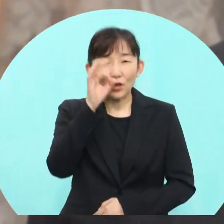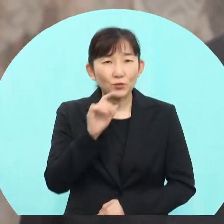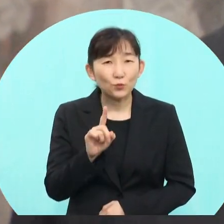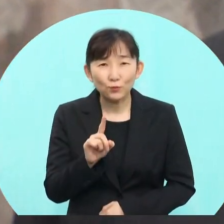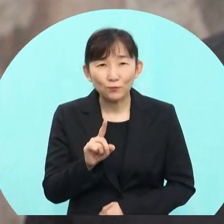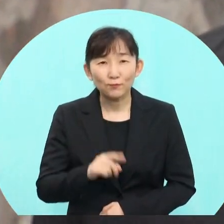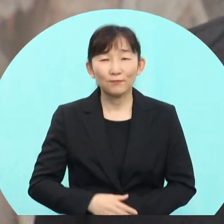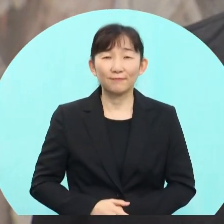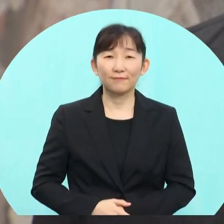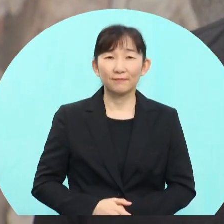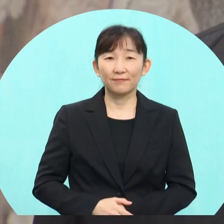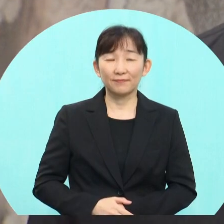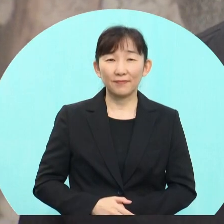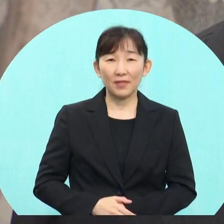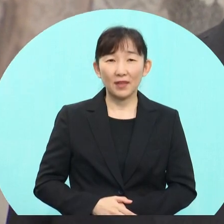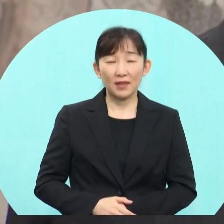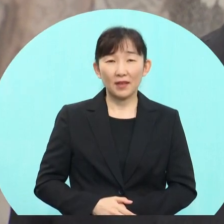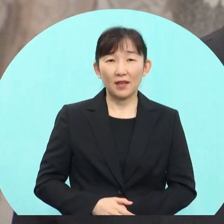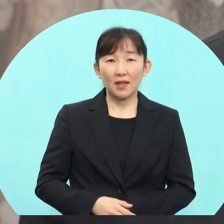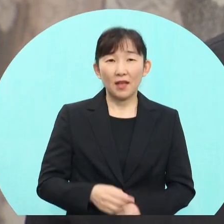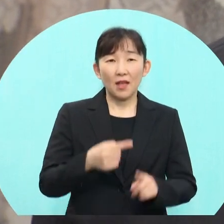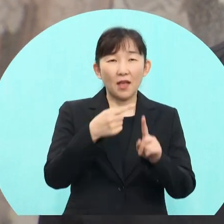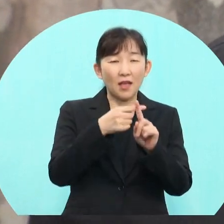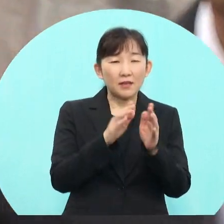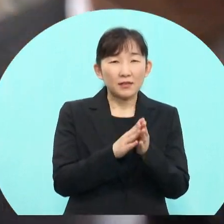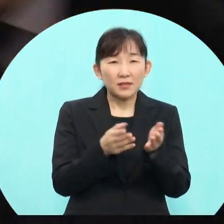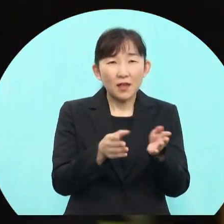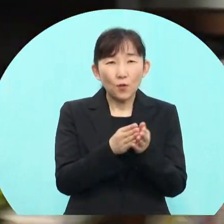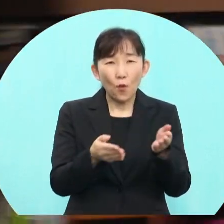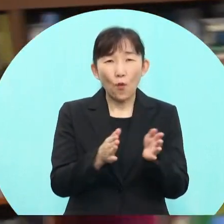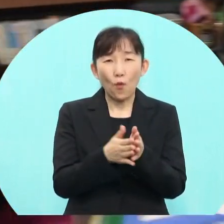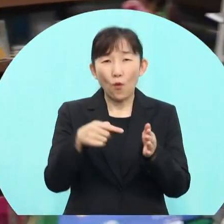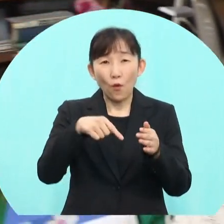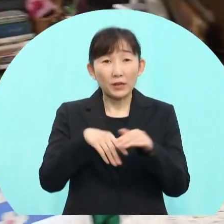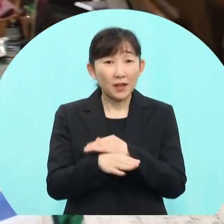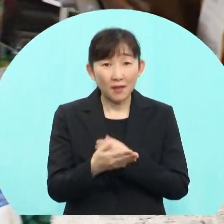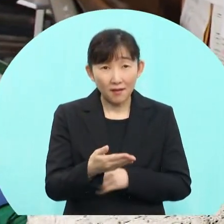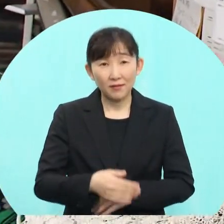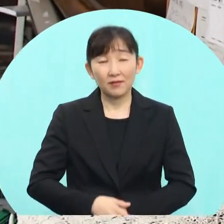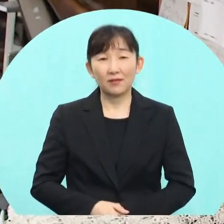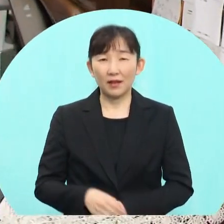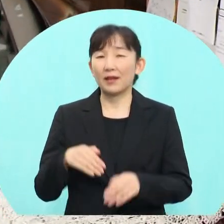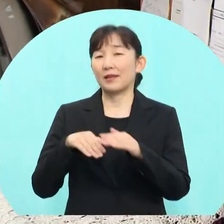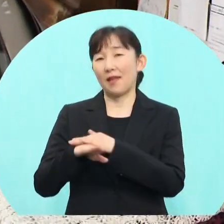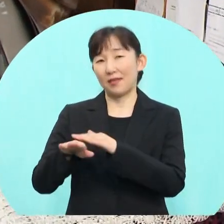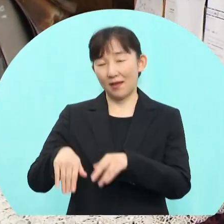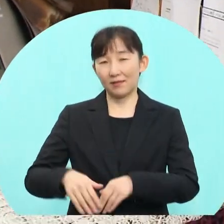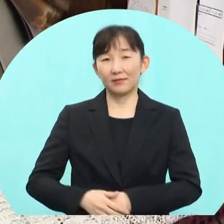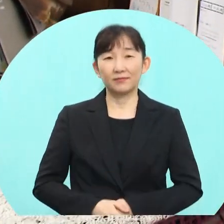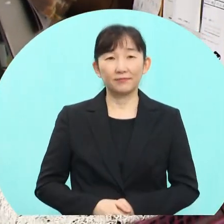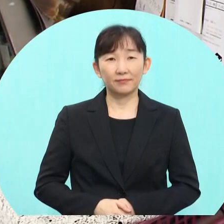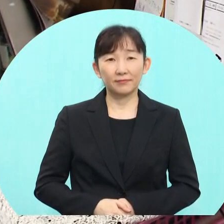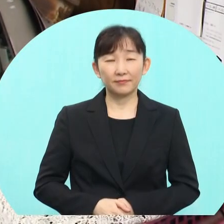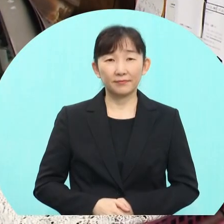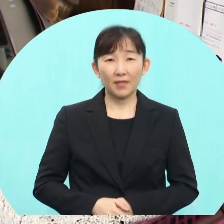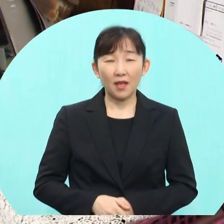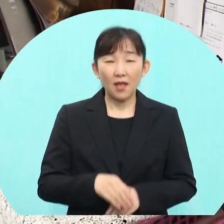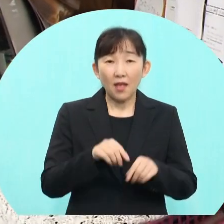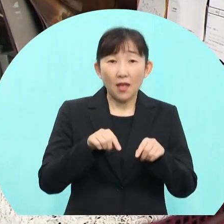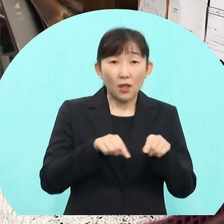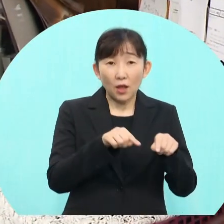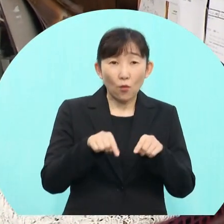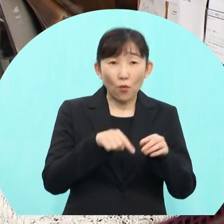何を探してるの？ 説教入れた。 え？ 説教入れた。 あ、入れた。 はい、